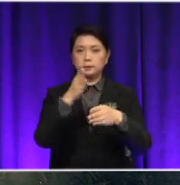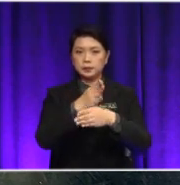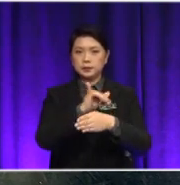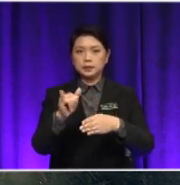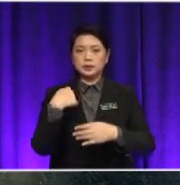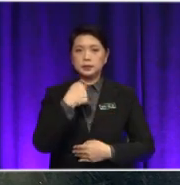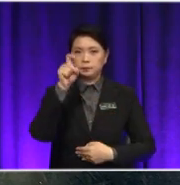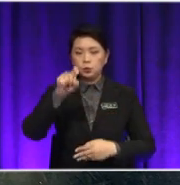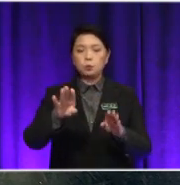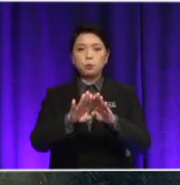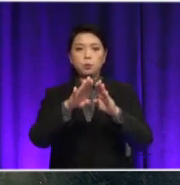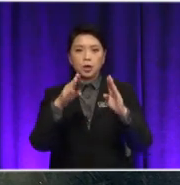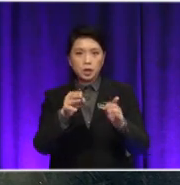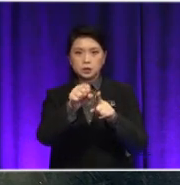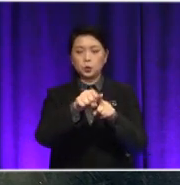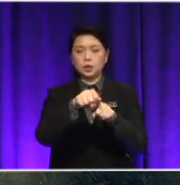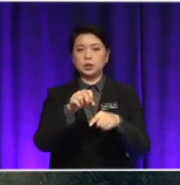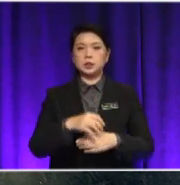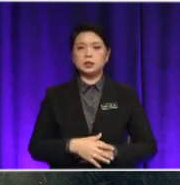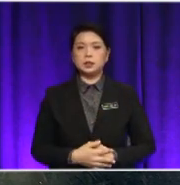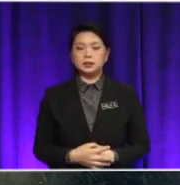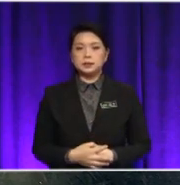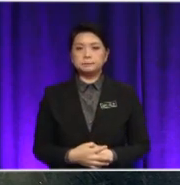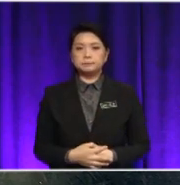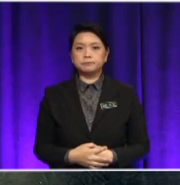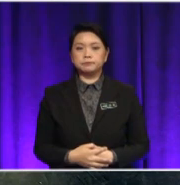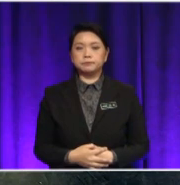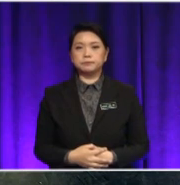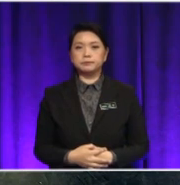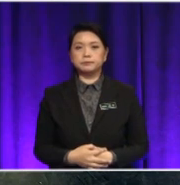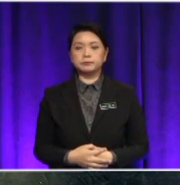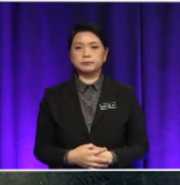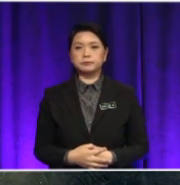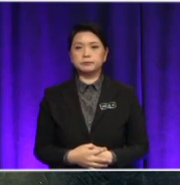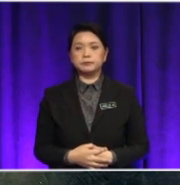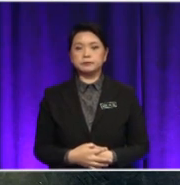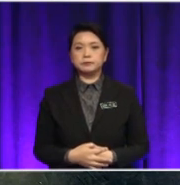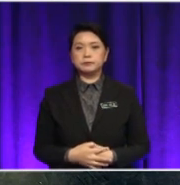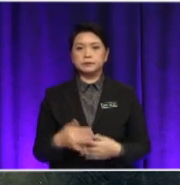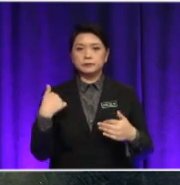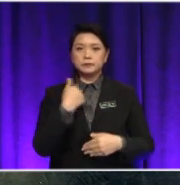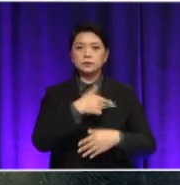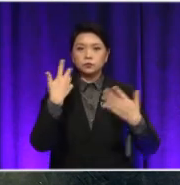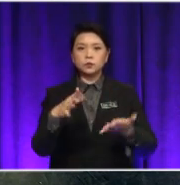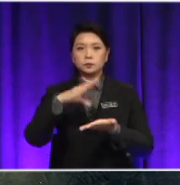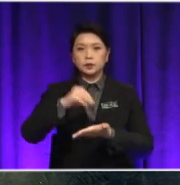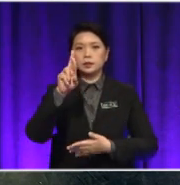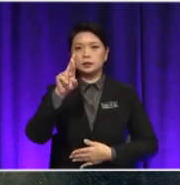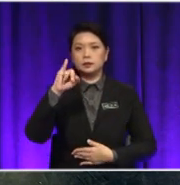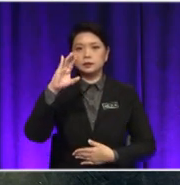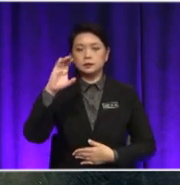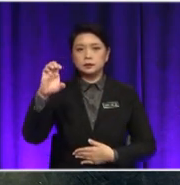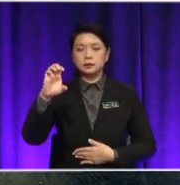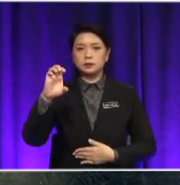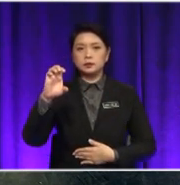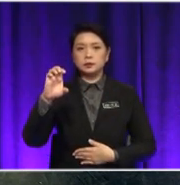ni. Tanggal stokin saja eh. Okey. Baik cikgu. Okey, kita dah belajar dah R I C E.